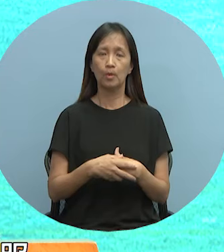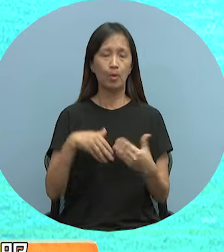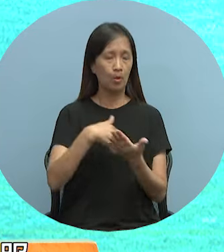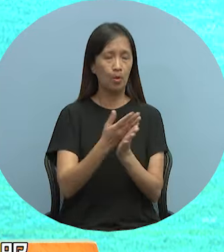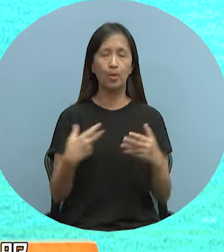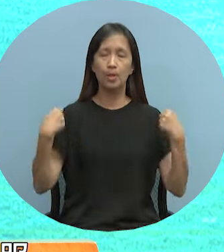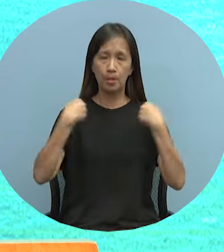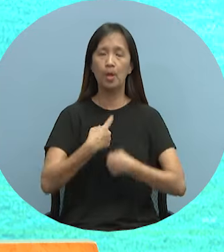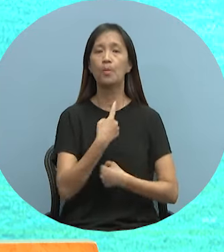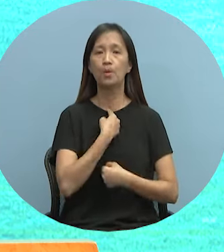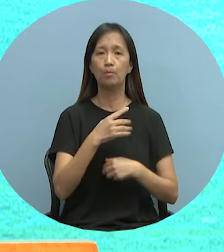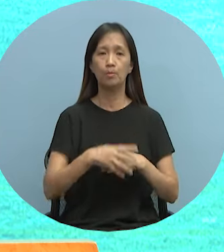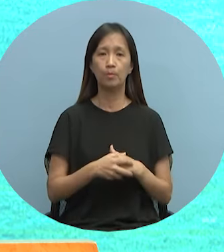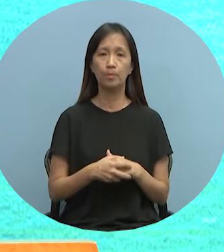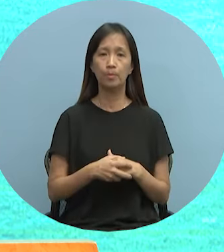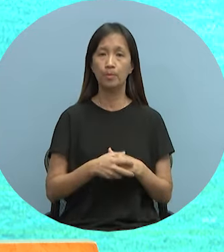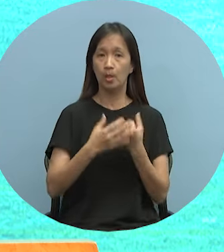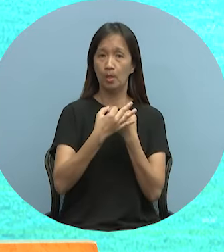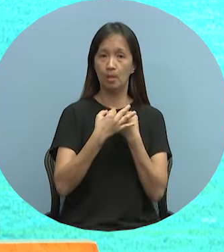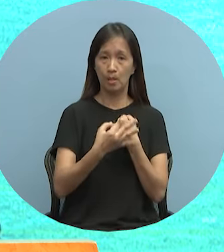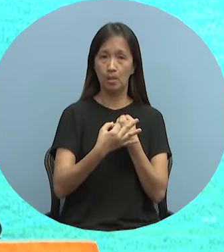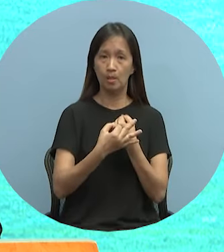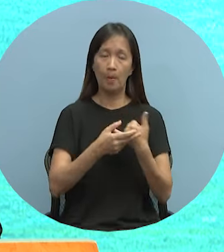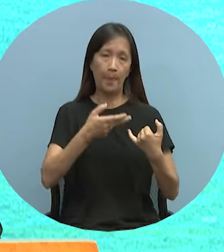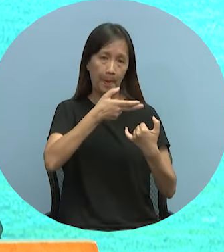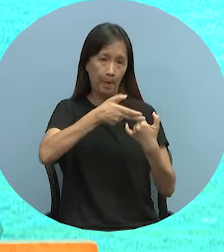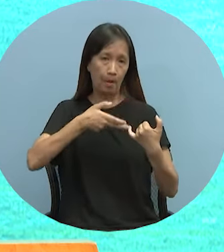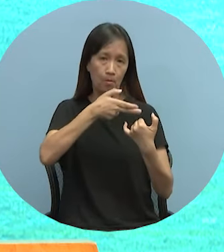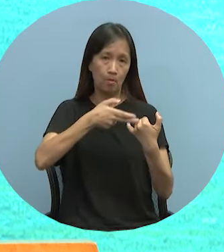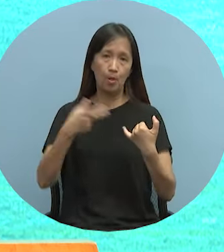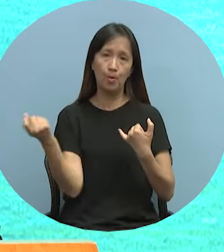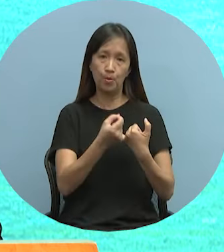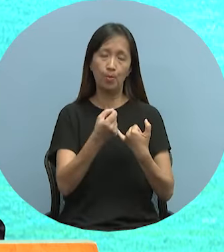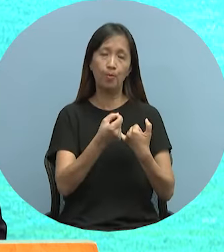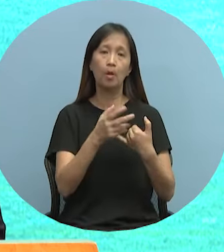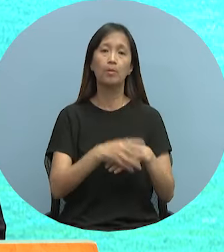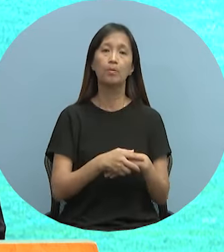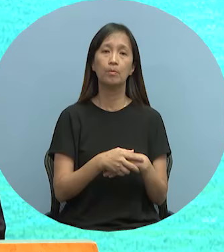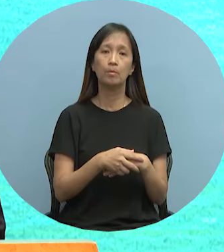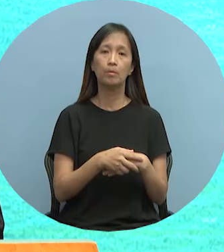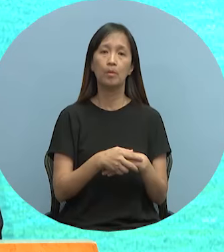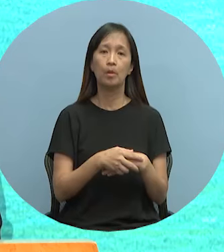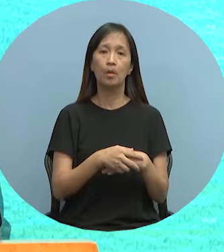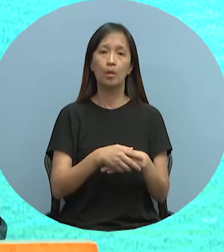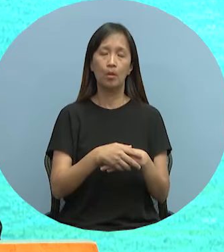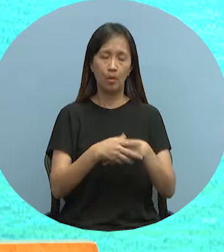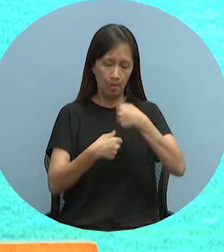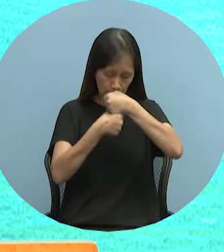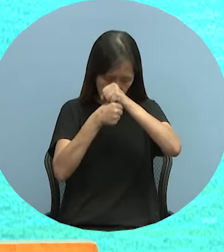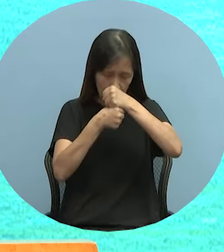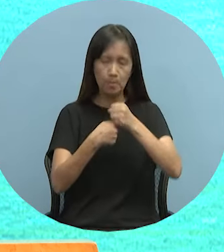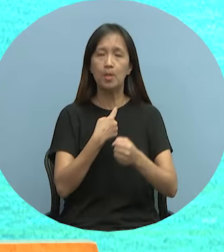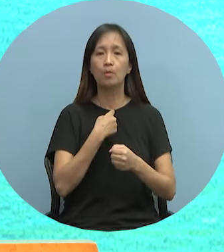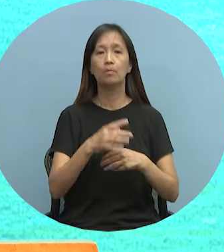裝備同埋衣服。第三，做解剖，盡快去完成我哋嘅毒理化驗。仲有一點